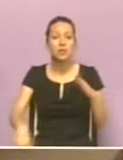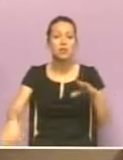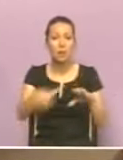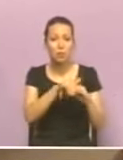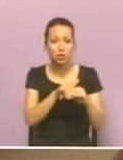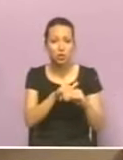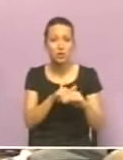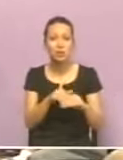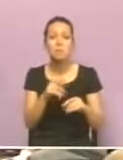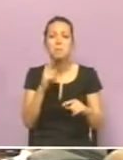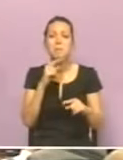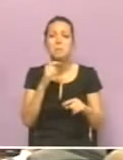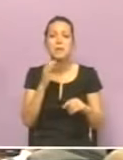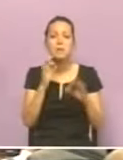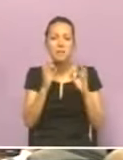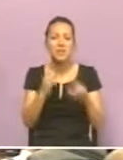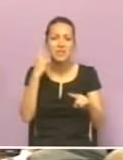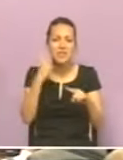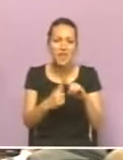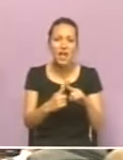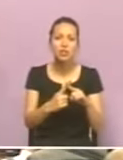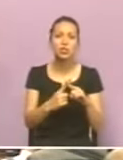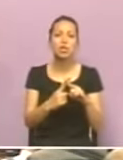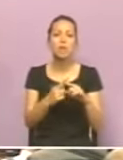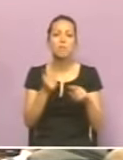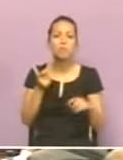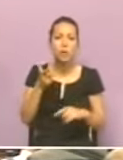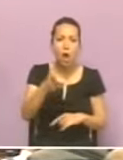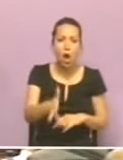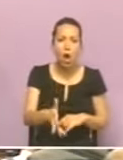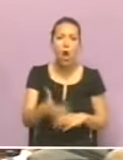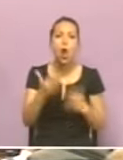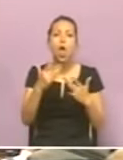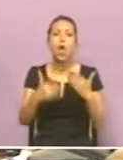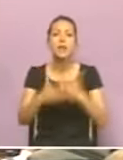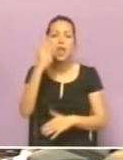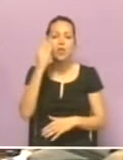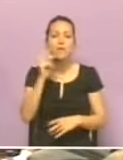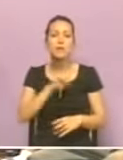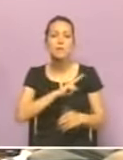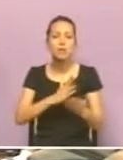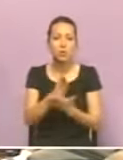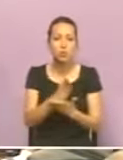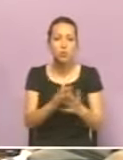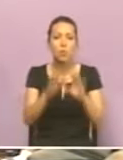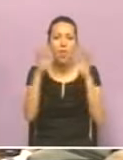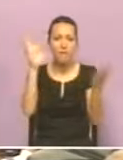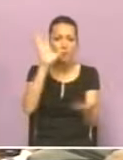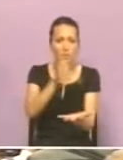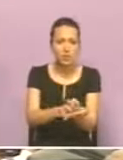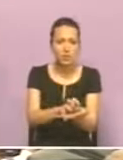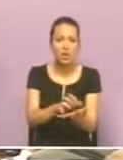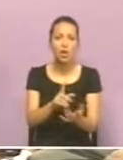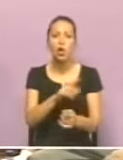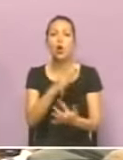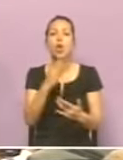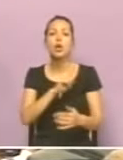kad postoji vrlo precizan broj koliko grad Novi Sad može da ima službenika u javnom sektoru i koliko može da ima